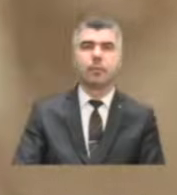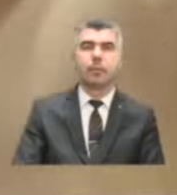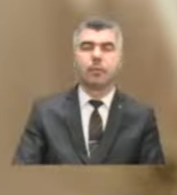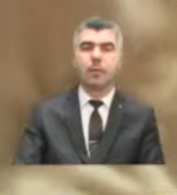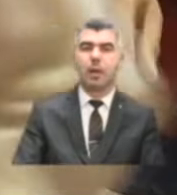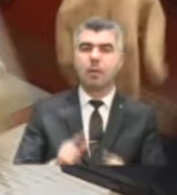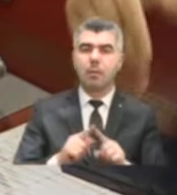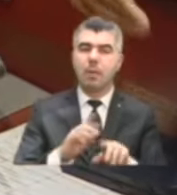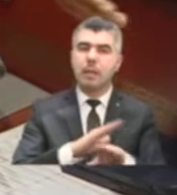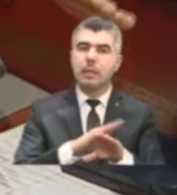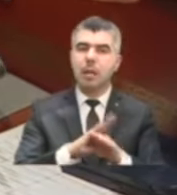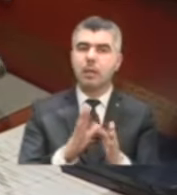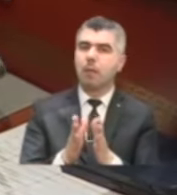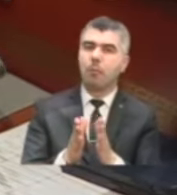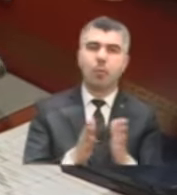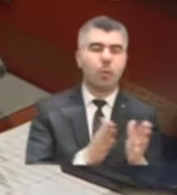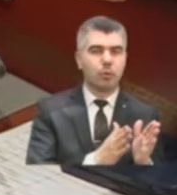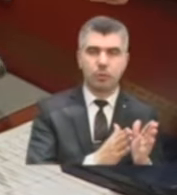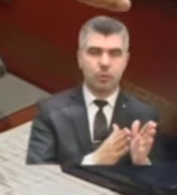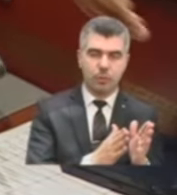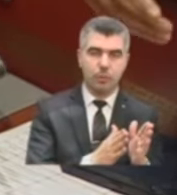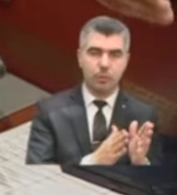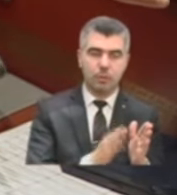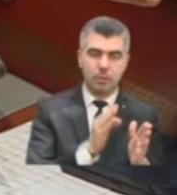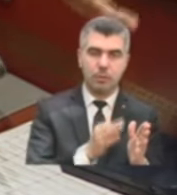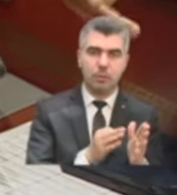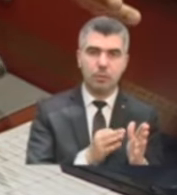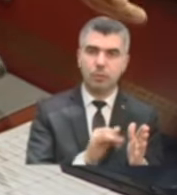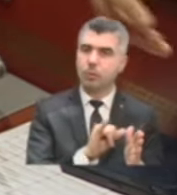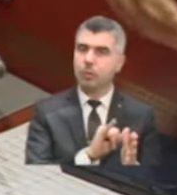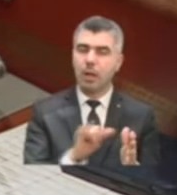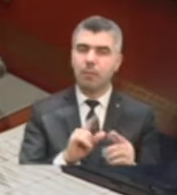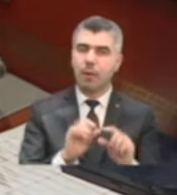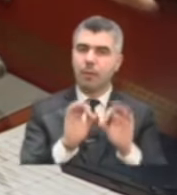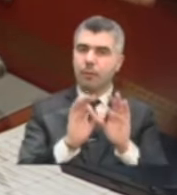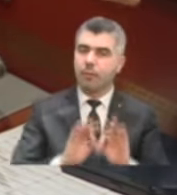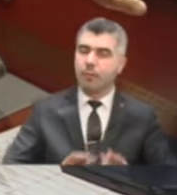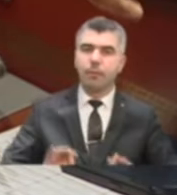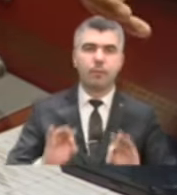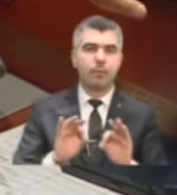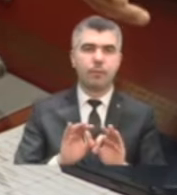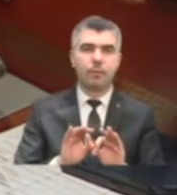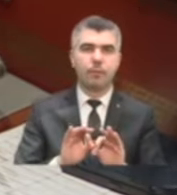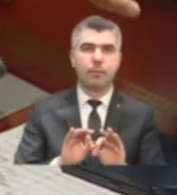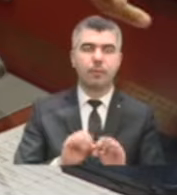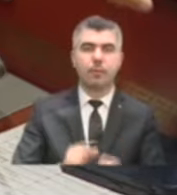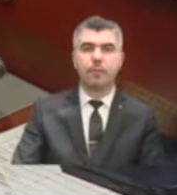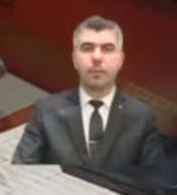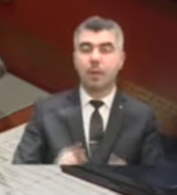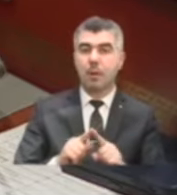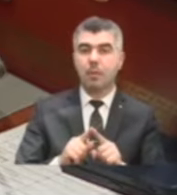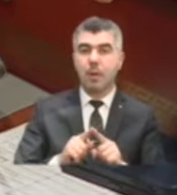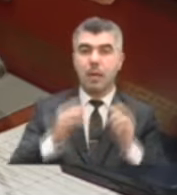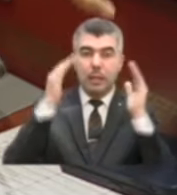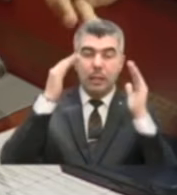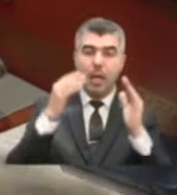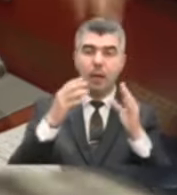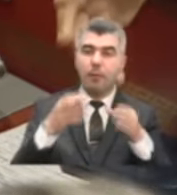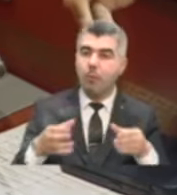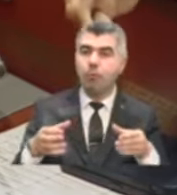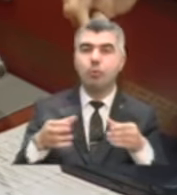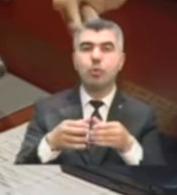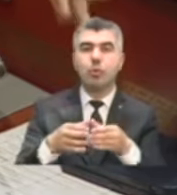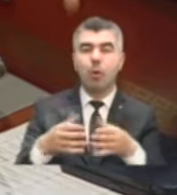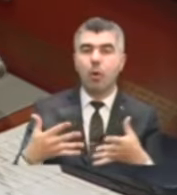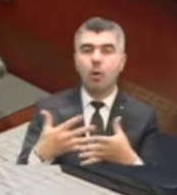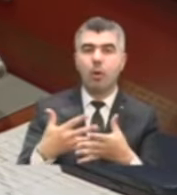التسييس ديال هذا الموضوع للاسف البعض، هذا الشيء اللي باغينه، بغينا نسيسوا هذا الموضوع باش يوليو التيارات كيبانوا، في الوقت ان الثقافه كتجمع المغاربه ما